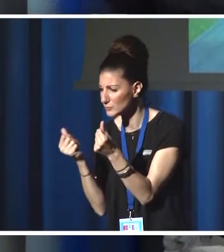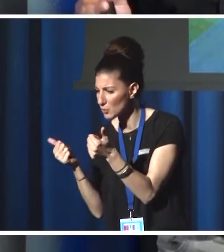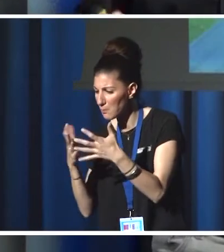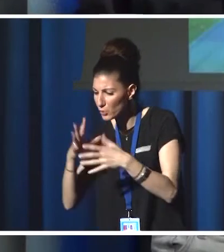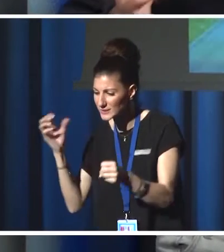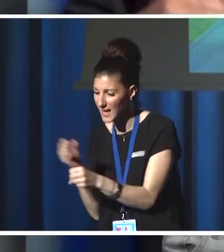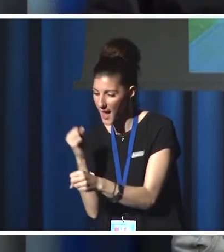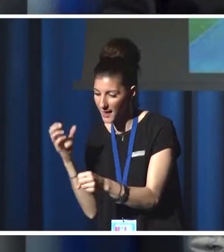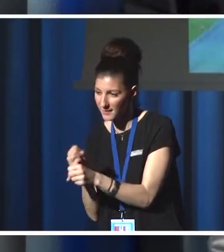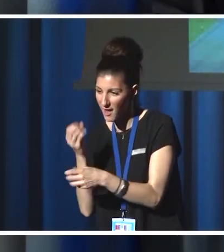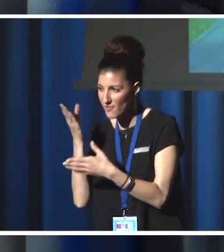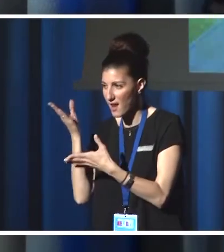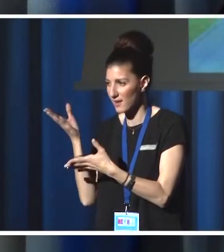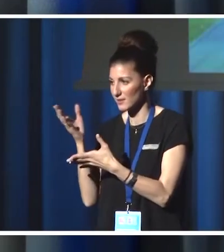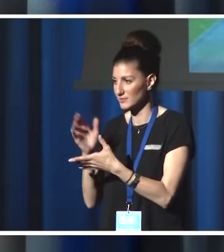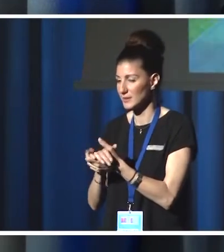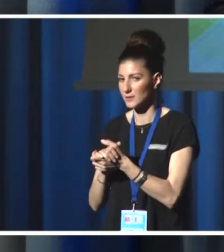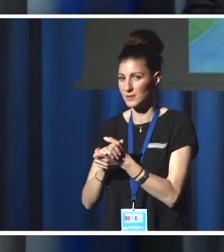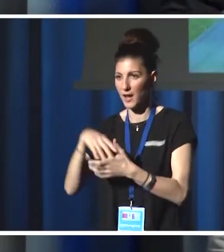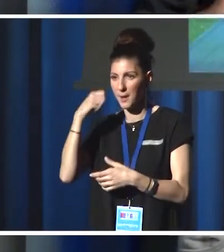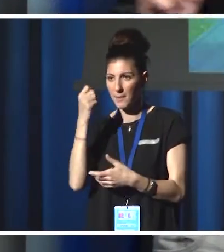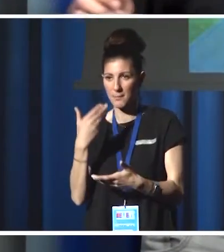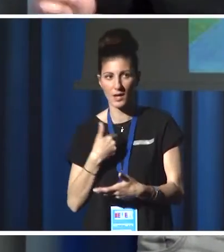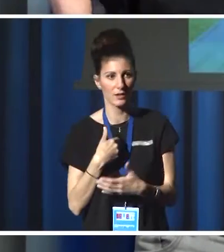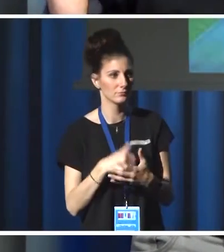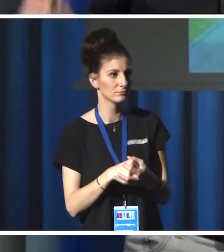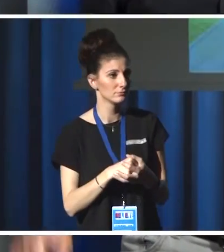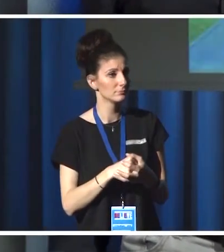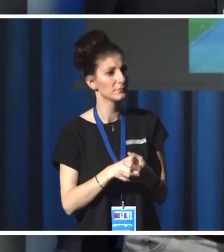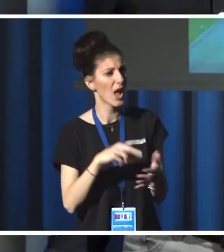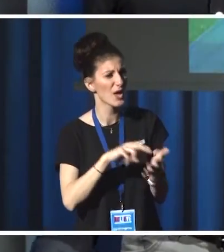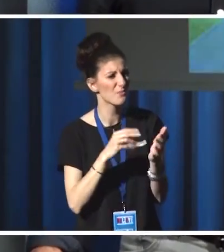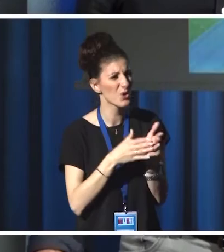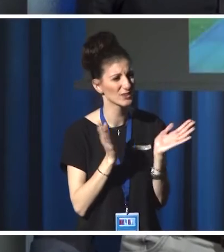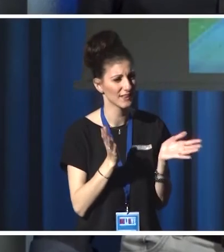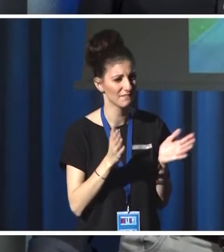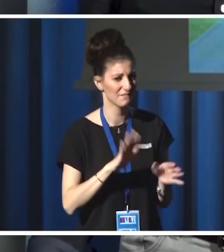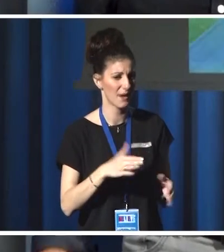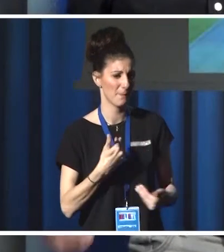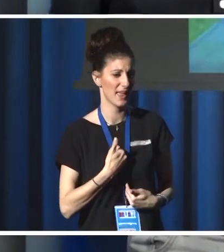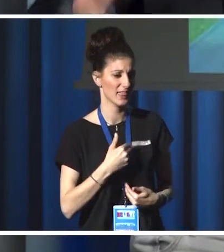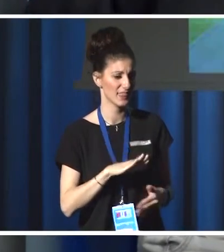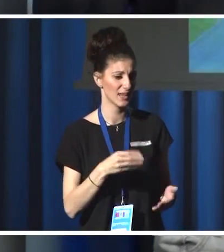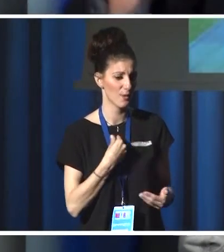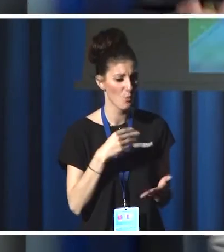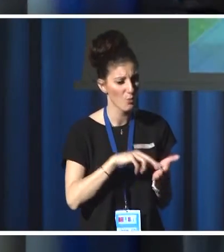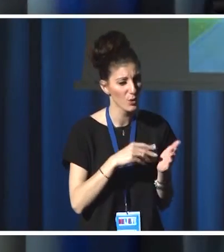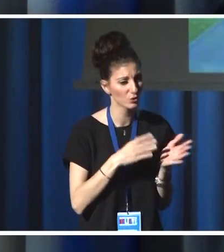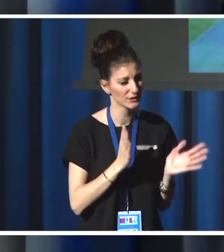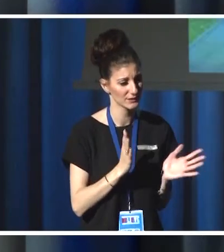αντίδραση των δικών μου ήταν απλά να προσέχεις